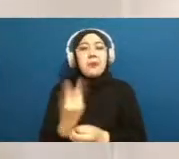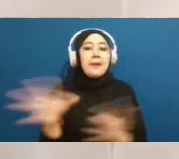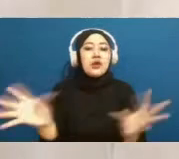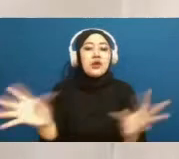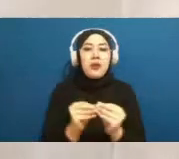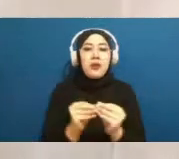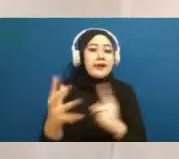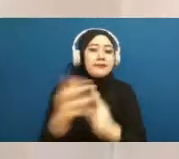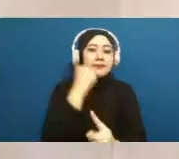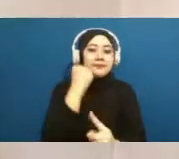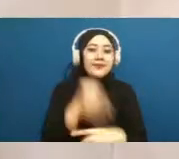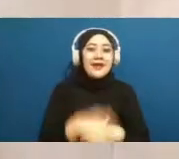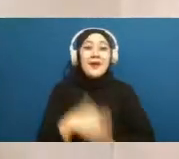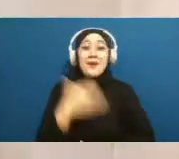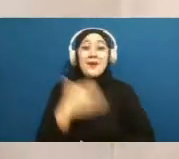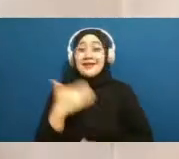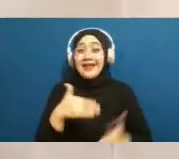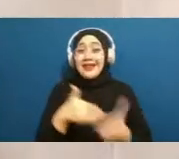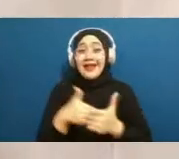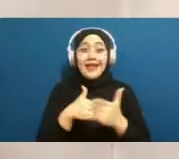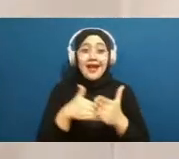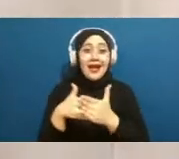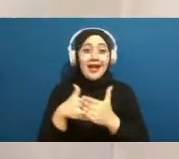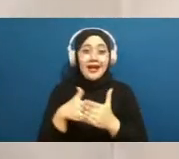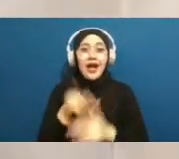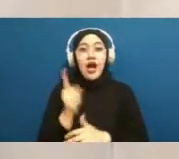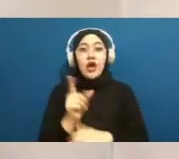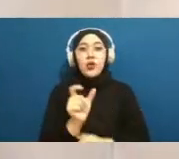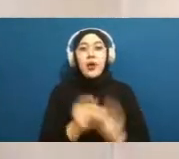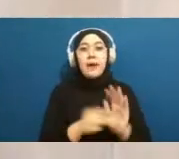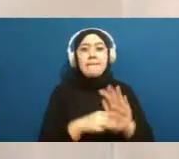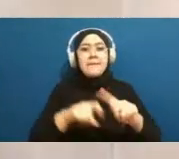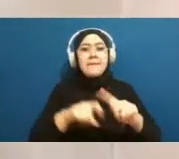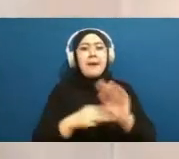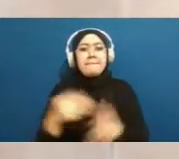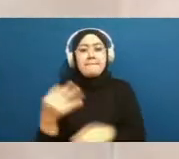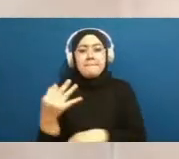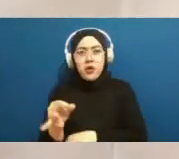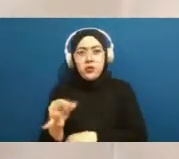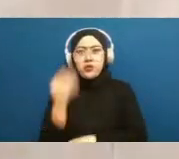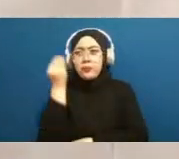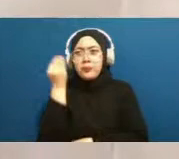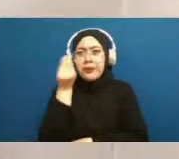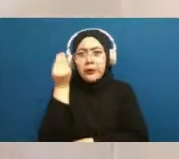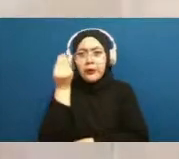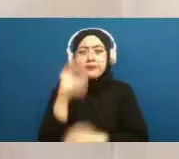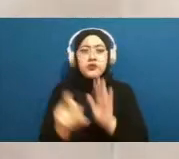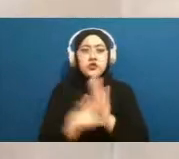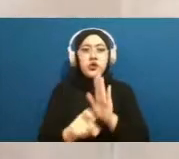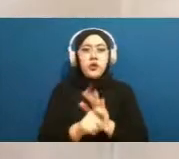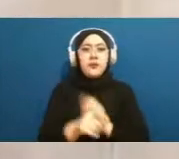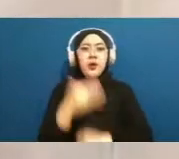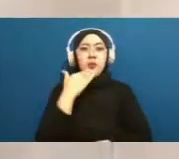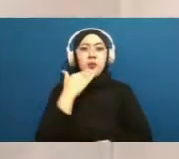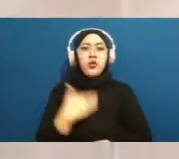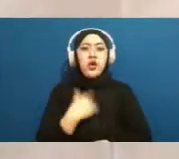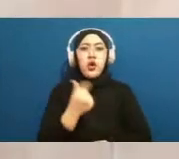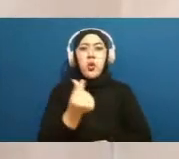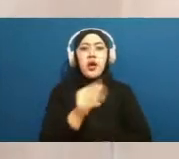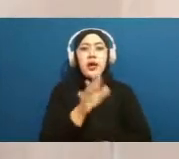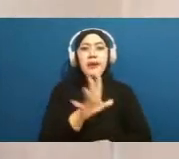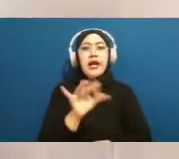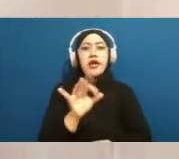tantangannya biasanya kalau UMKM baru itu suka bingung ya. Kalau misalnya kita punya uang 500.000